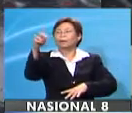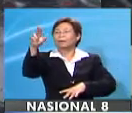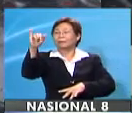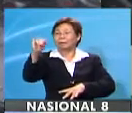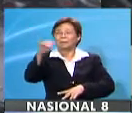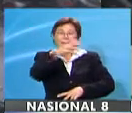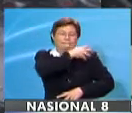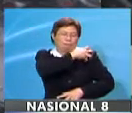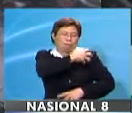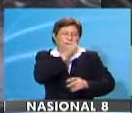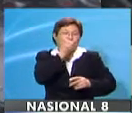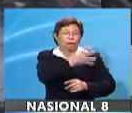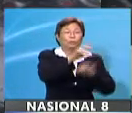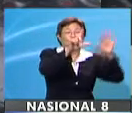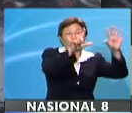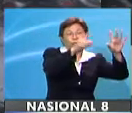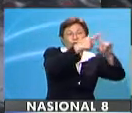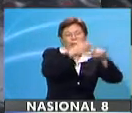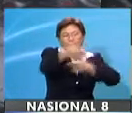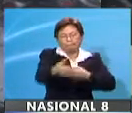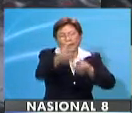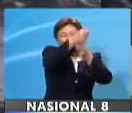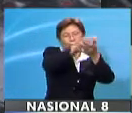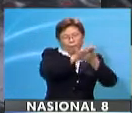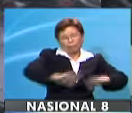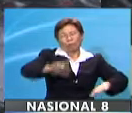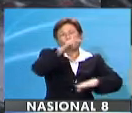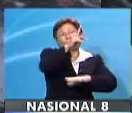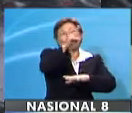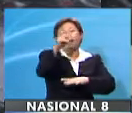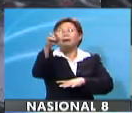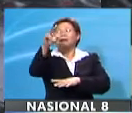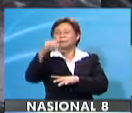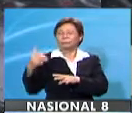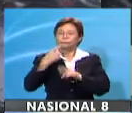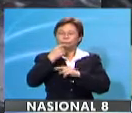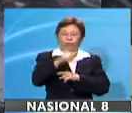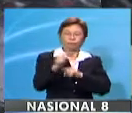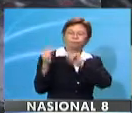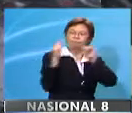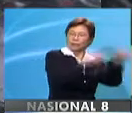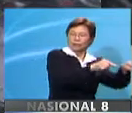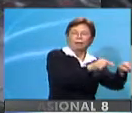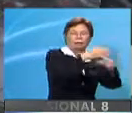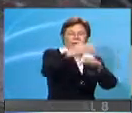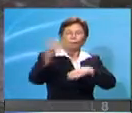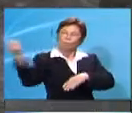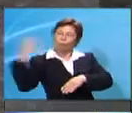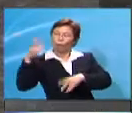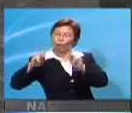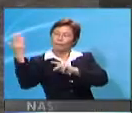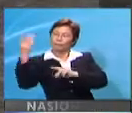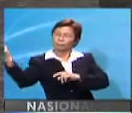Khalid memberitahu tujuh anggota dari Balai Bomba dan penyelamat Kuala kerai diarah ke lokasi kejadian selepas dimaklumkan orang